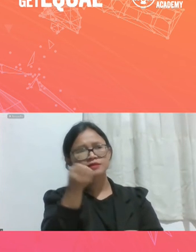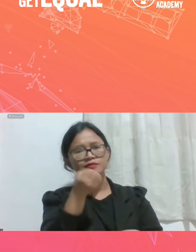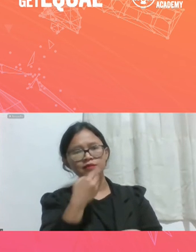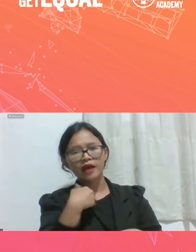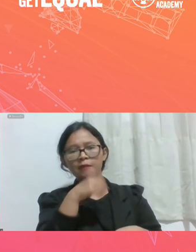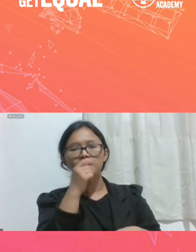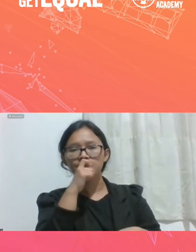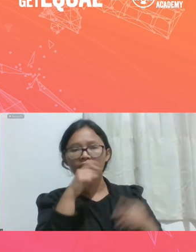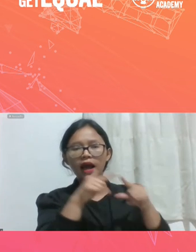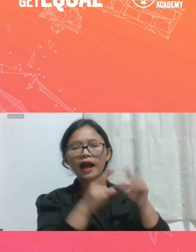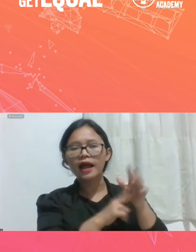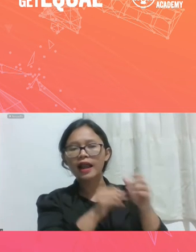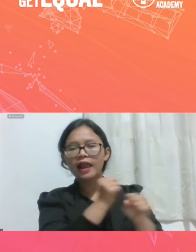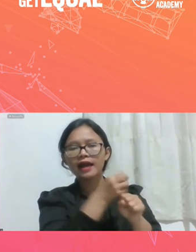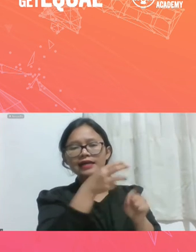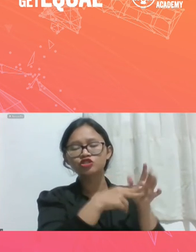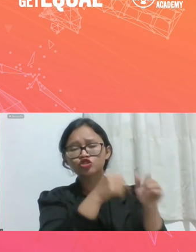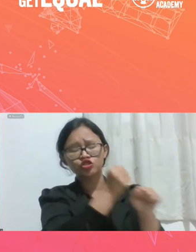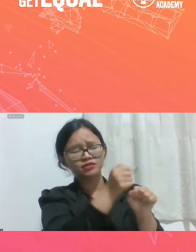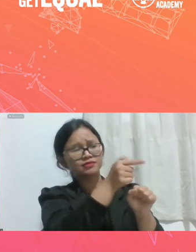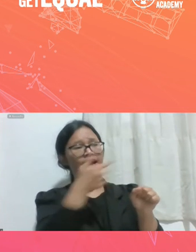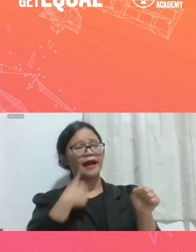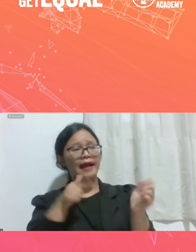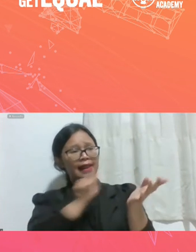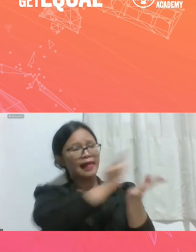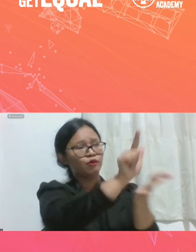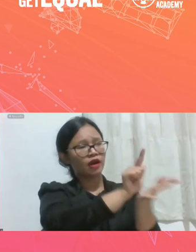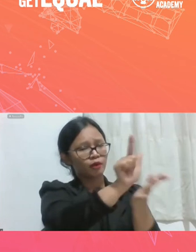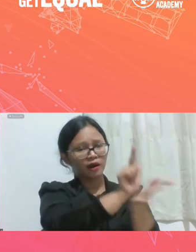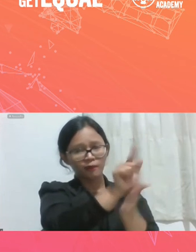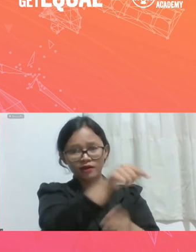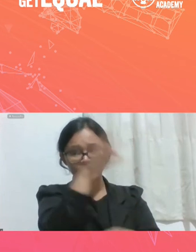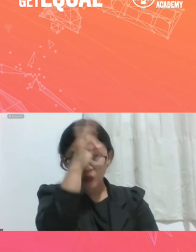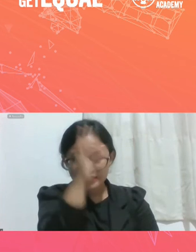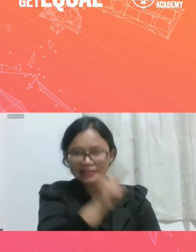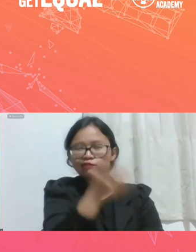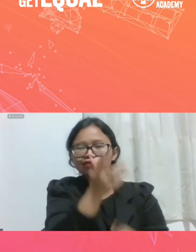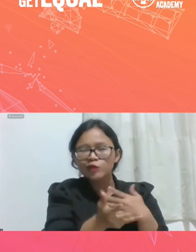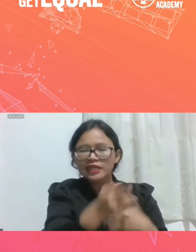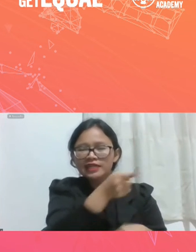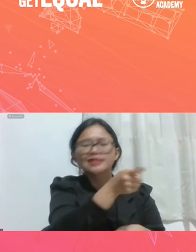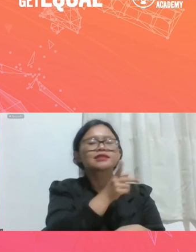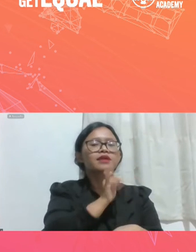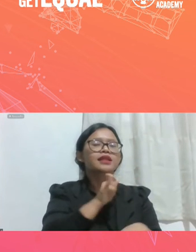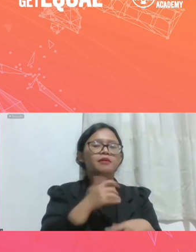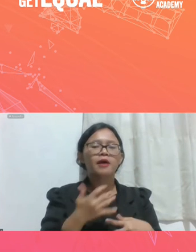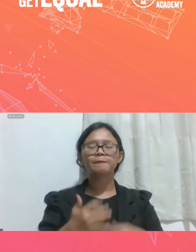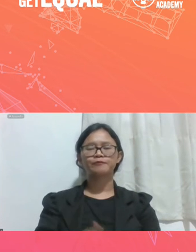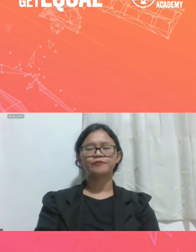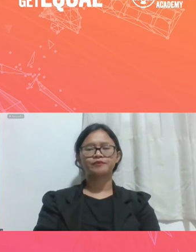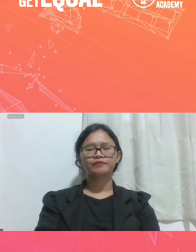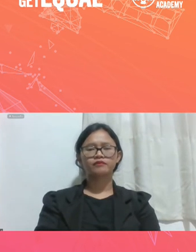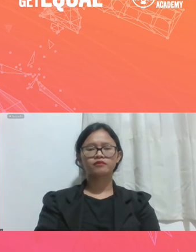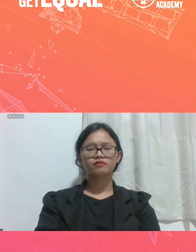Langgeng karena mungkin hasil laporan yang masuk kepada tim cybercrime bahwa siapa sih yang sebenarnya paling